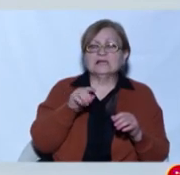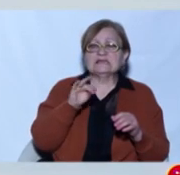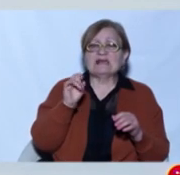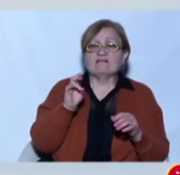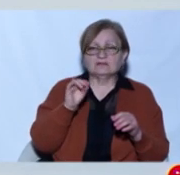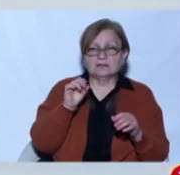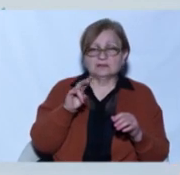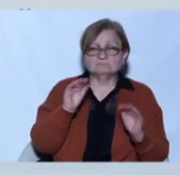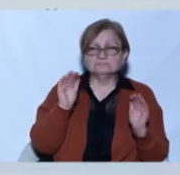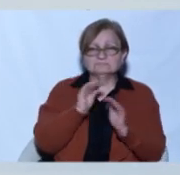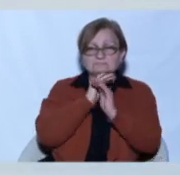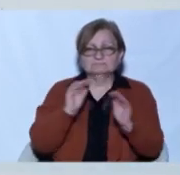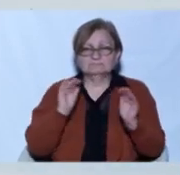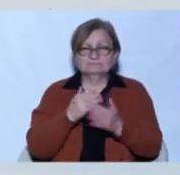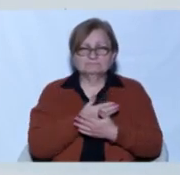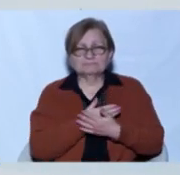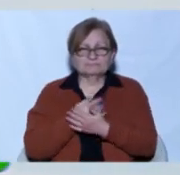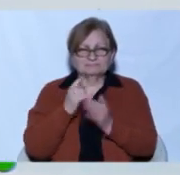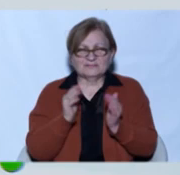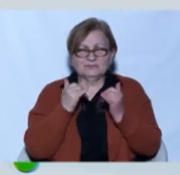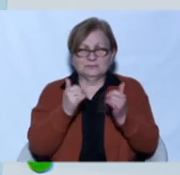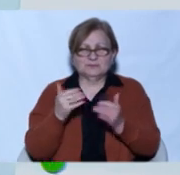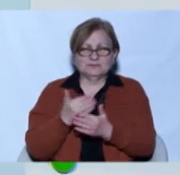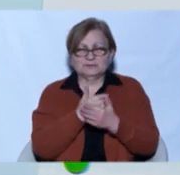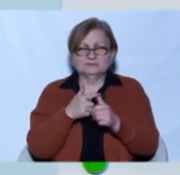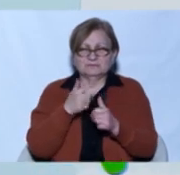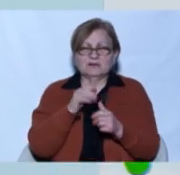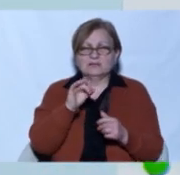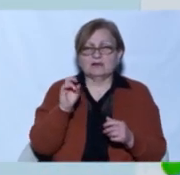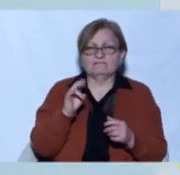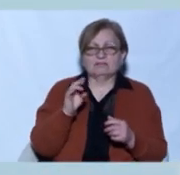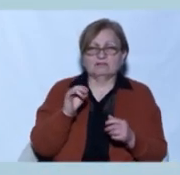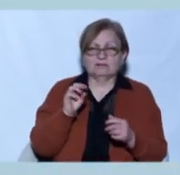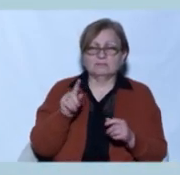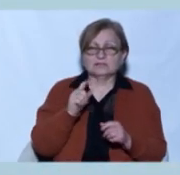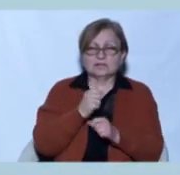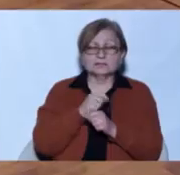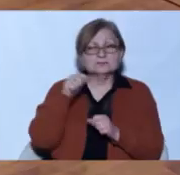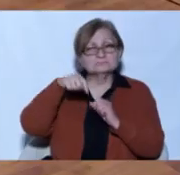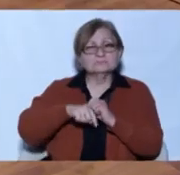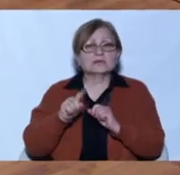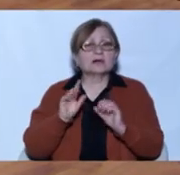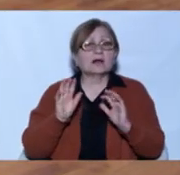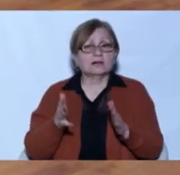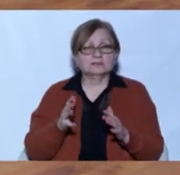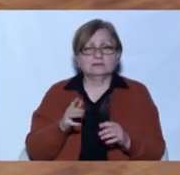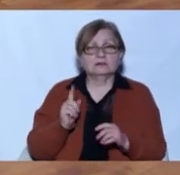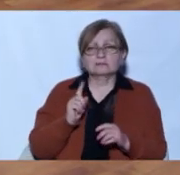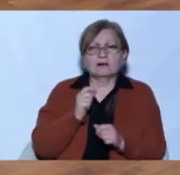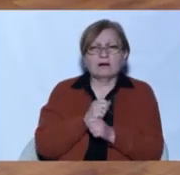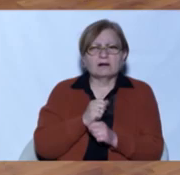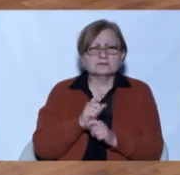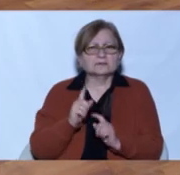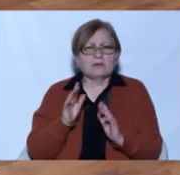რა ქვნა, რომელიც მიგვანიშნებს, რომ რაღაც ამბავი უნდა იყოს დაკავშირებული